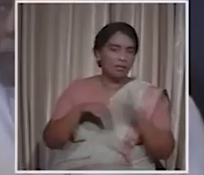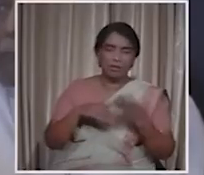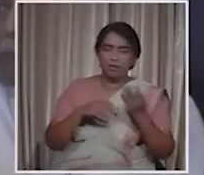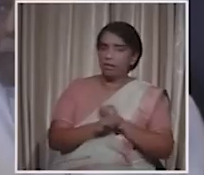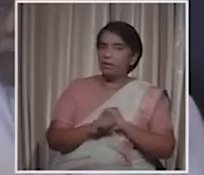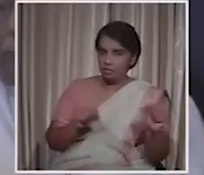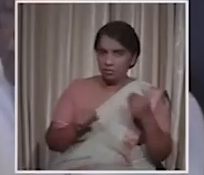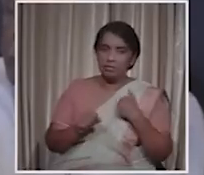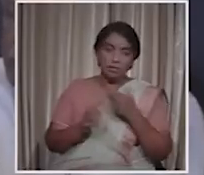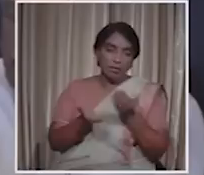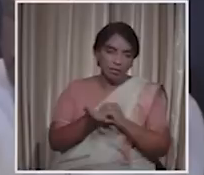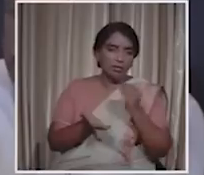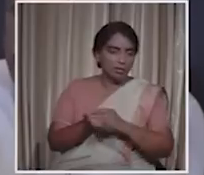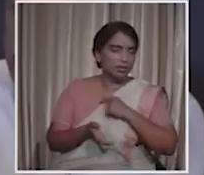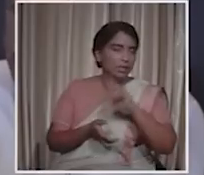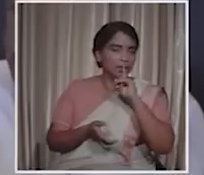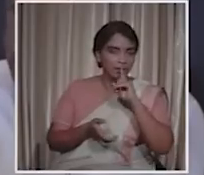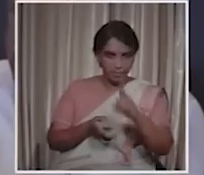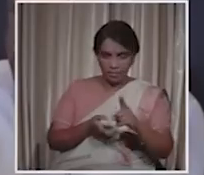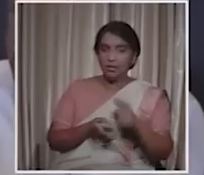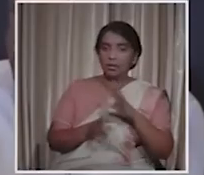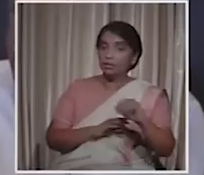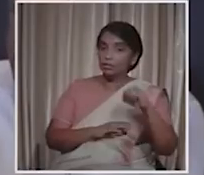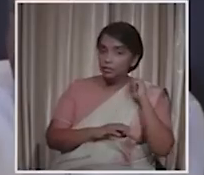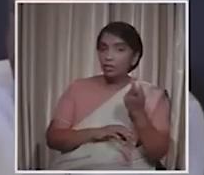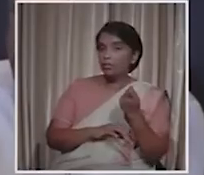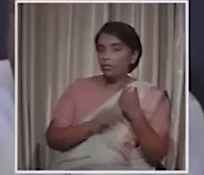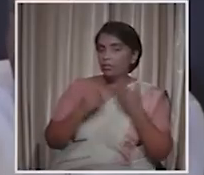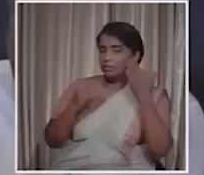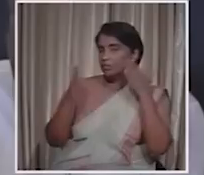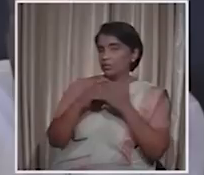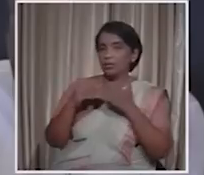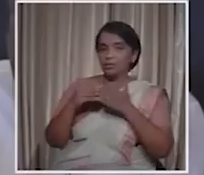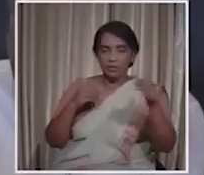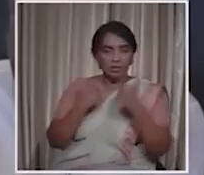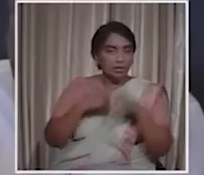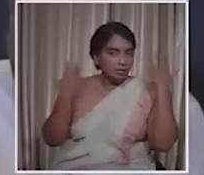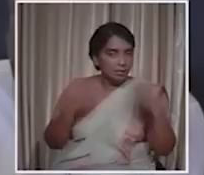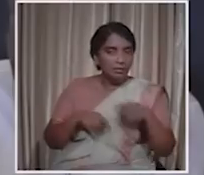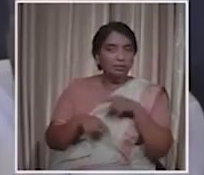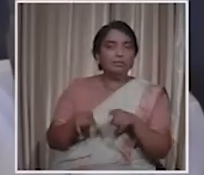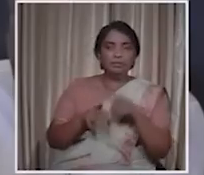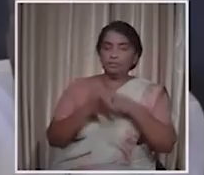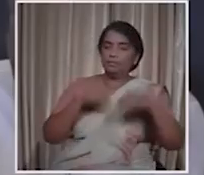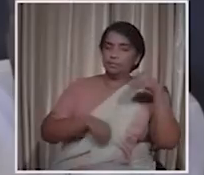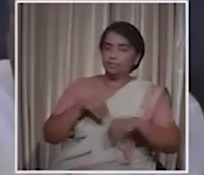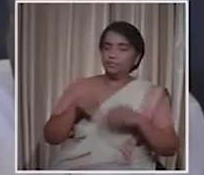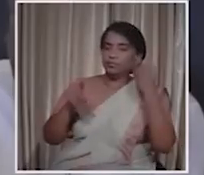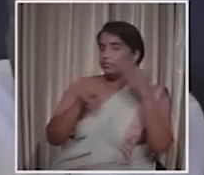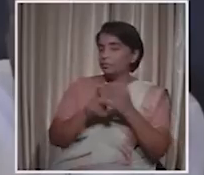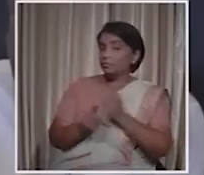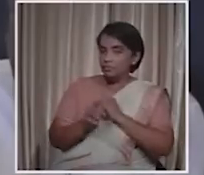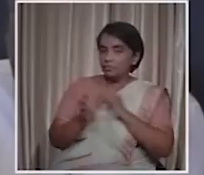බව මහ වරින් වර සඳහන් කර තියෙනවා. ශක්තිමත් ආර්ථික පදනමක් සකස් කර ගැනීමෙන් පසුව මැතිවරණයකදී ඔබ කැමති